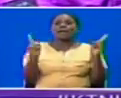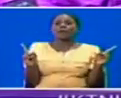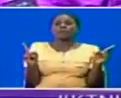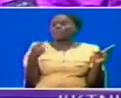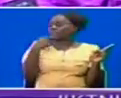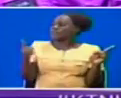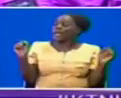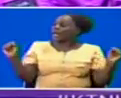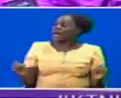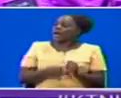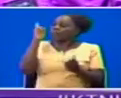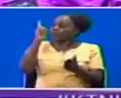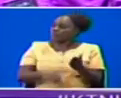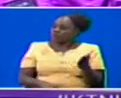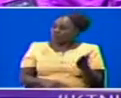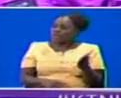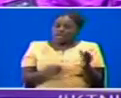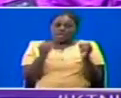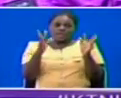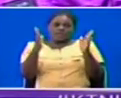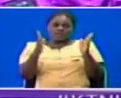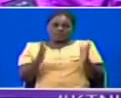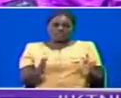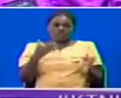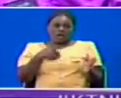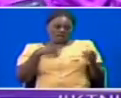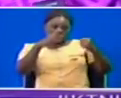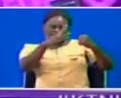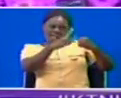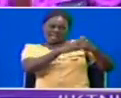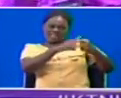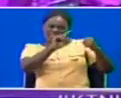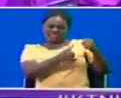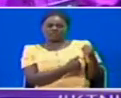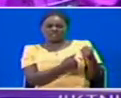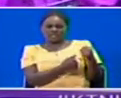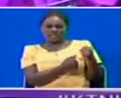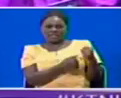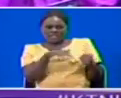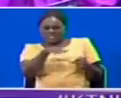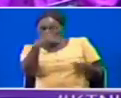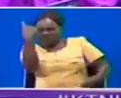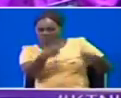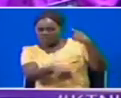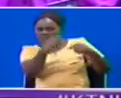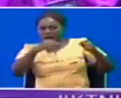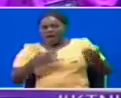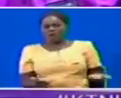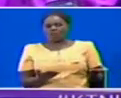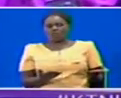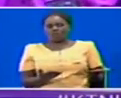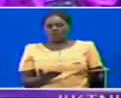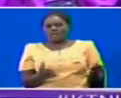Atuambie what happened. Kwa ajili kama mtu alikuwa na kura 9,000 na ndiye anataka kuambiwa ndiye alishinda na wa